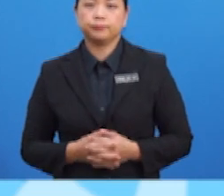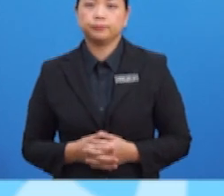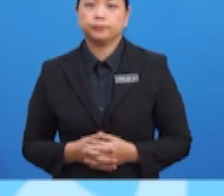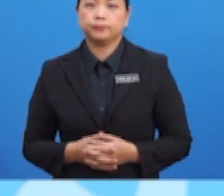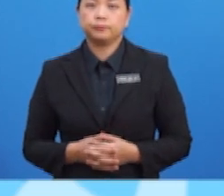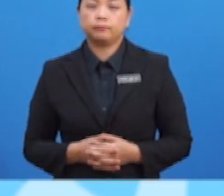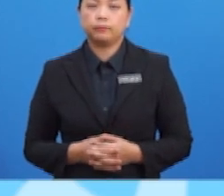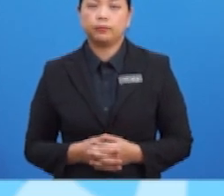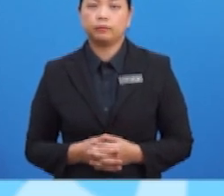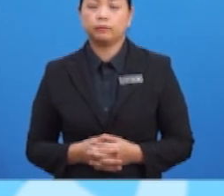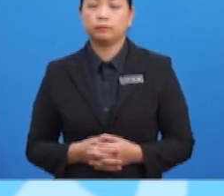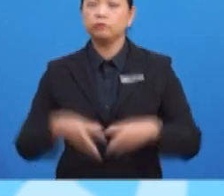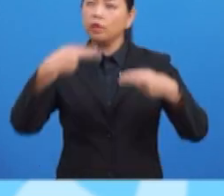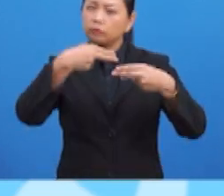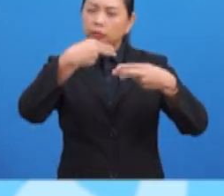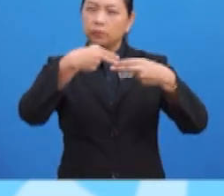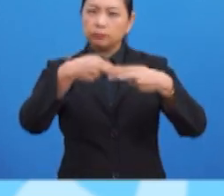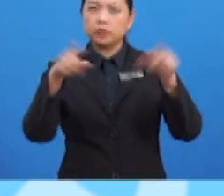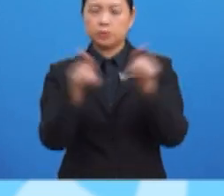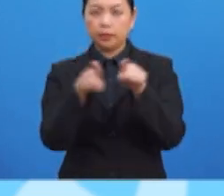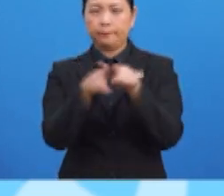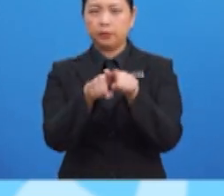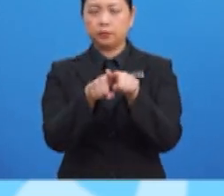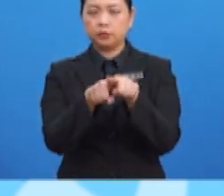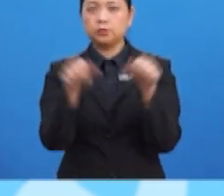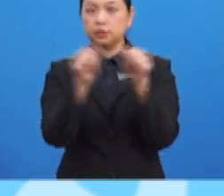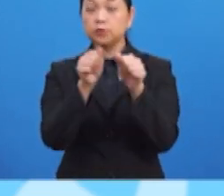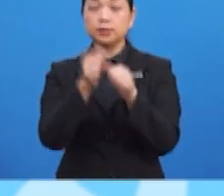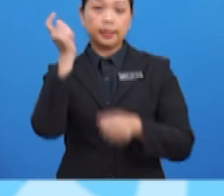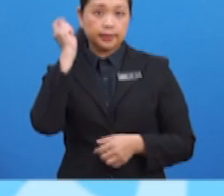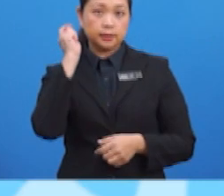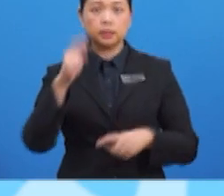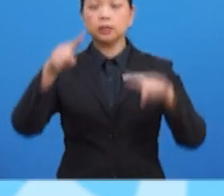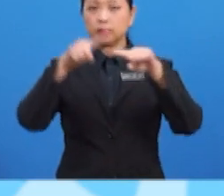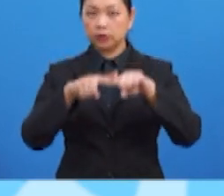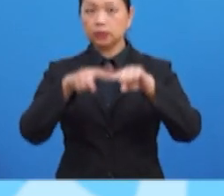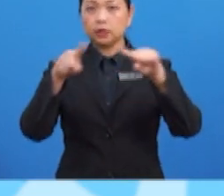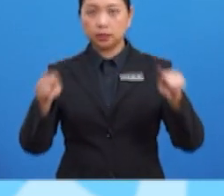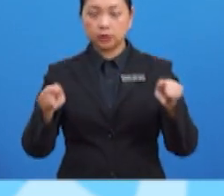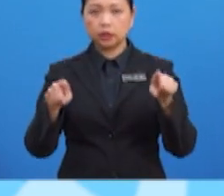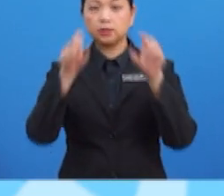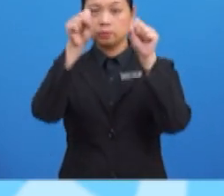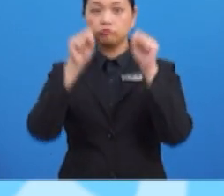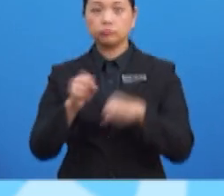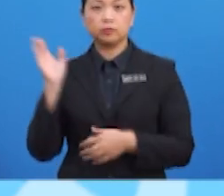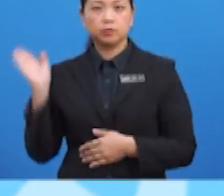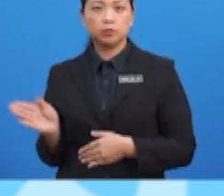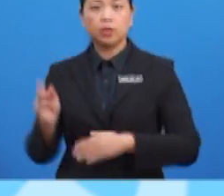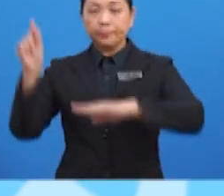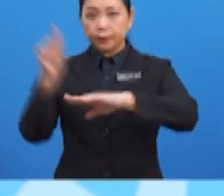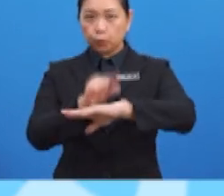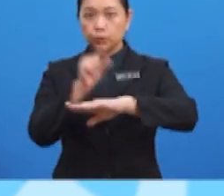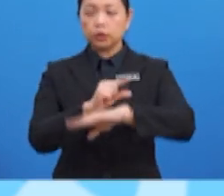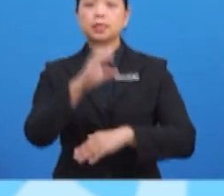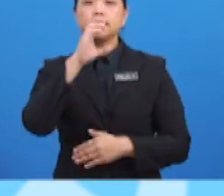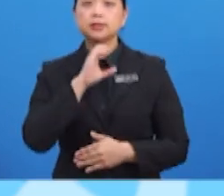Sistem ini hampir sama dengan sistem pneumatik, tetapi sistem hidrolik